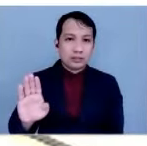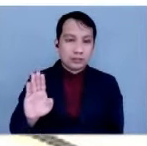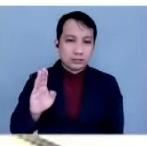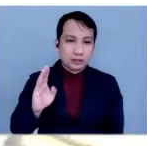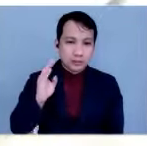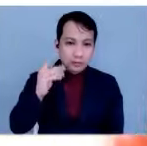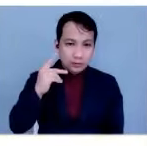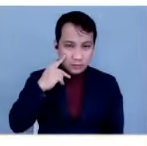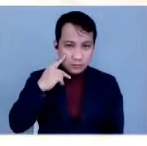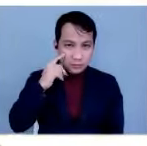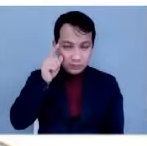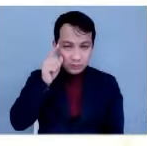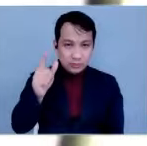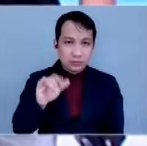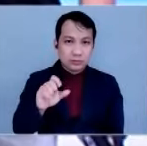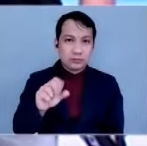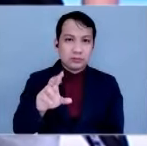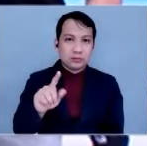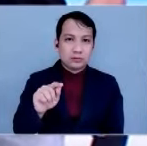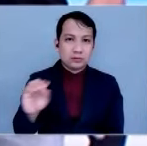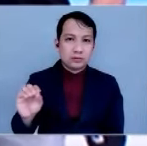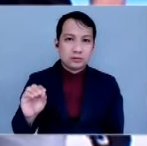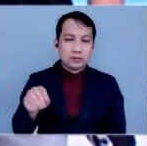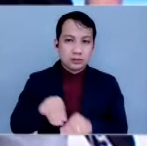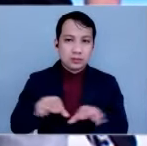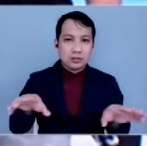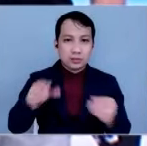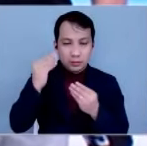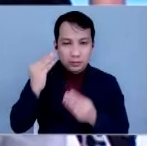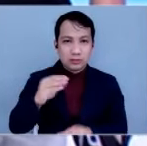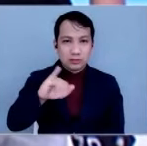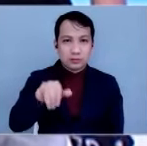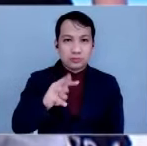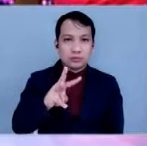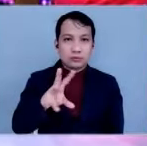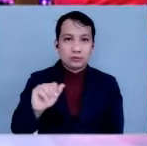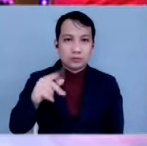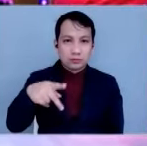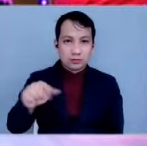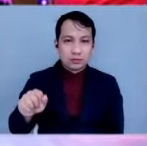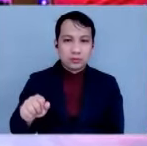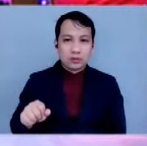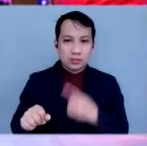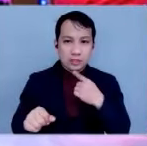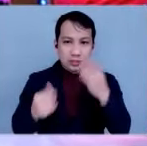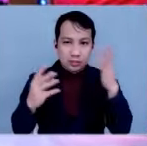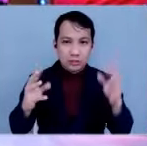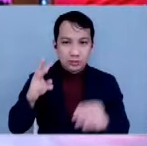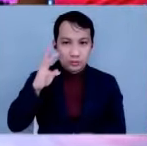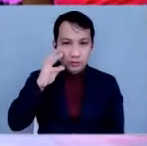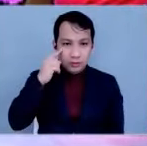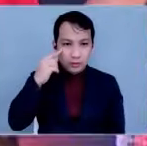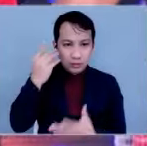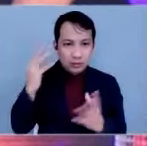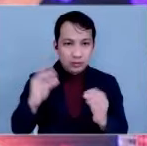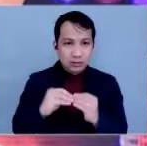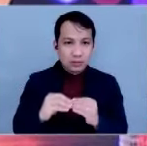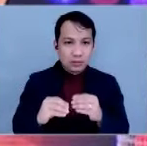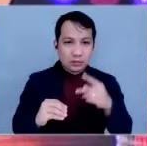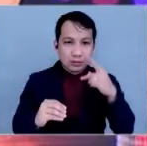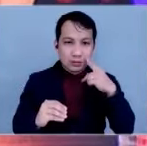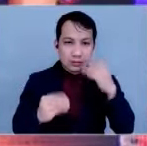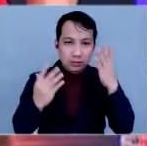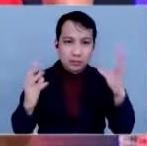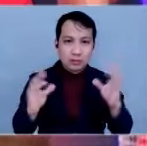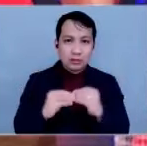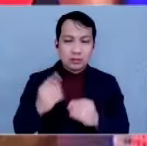Pauline Luna Soto. Itinodo rin ng Jowa Pau Trio ni na Jose Manalo, Wally Bayola at Paulo Balesteros